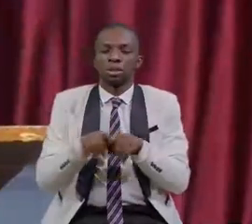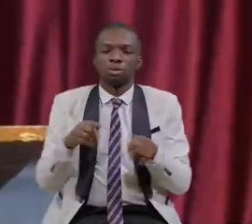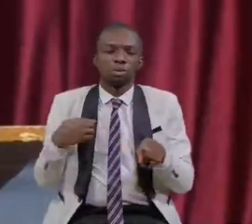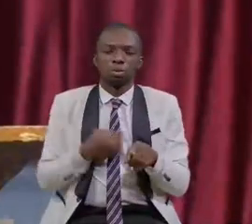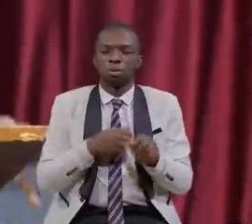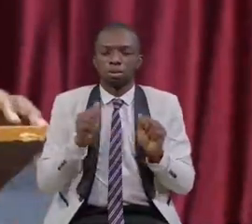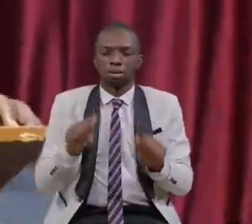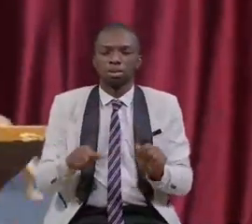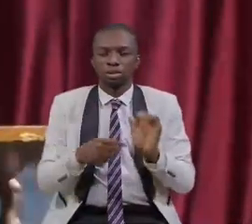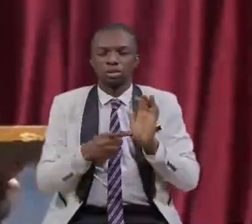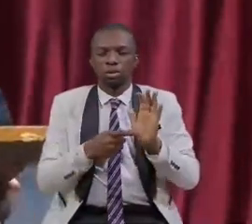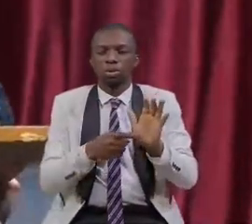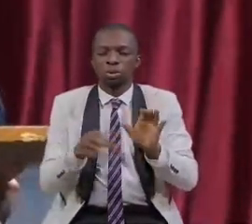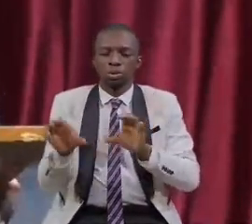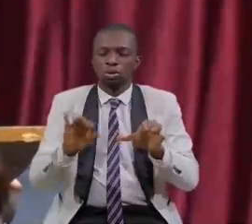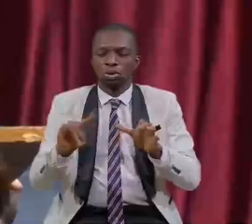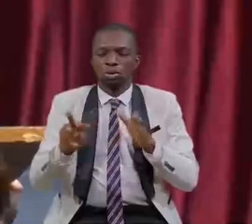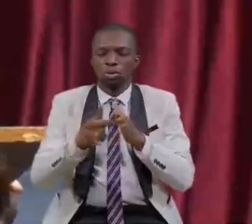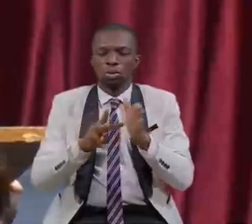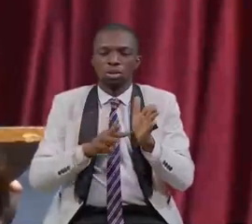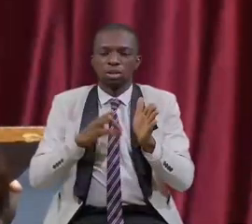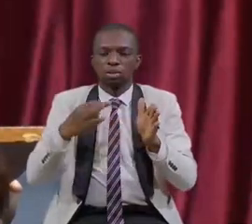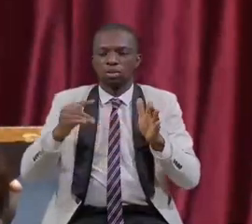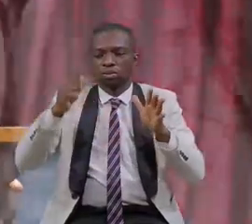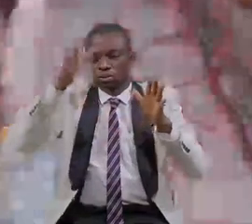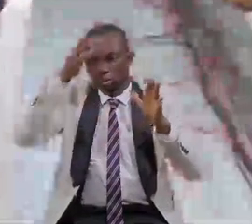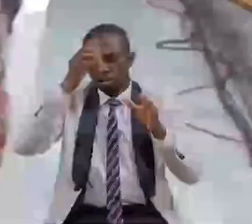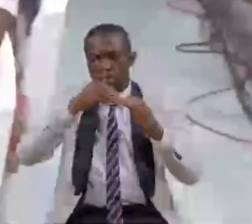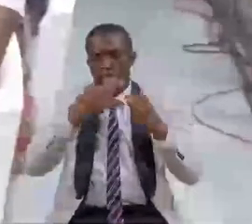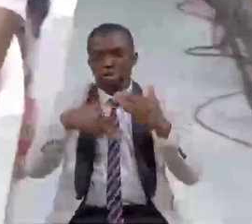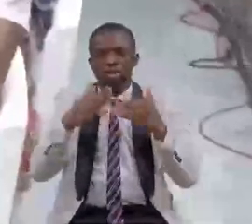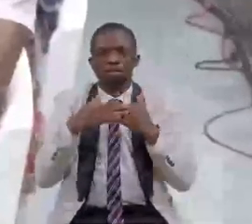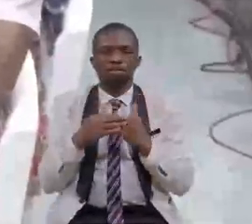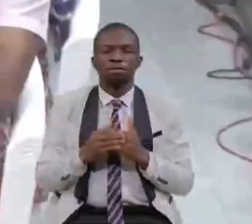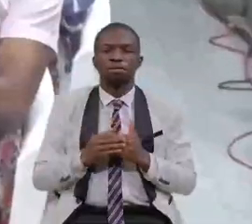afin que nous puissions démontrer et faire la volonté du Père Céleste.